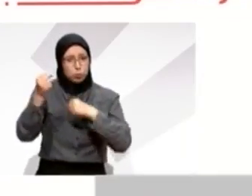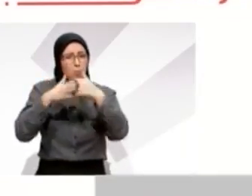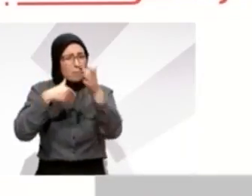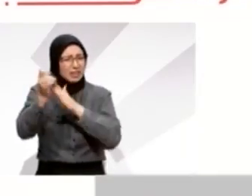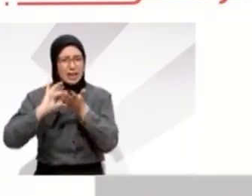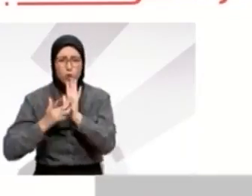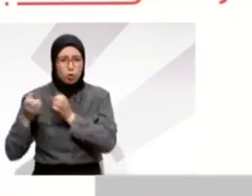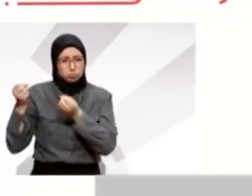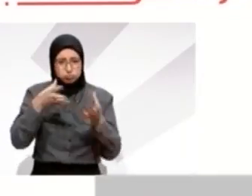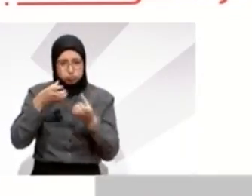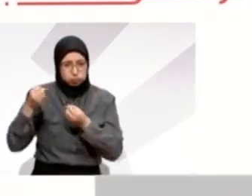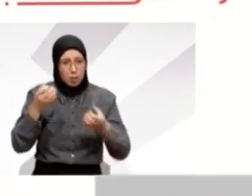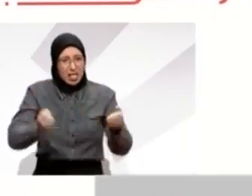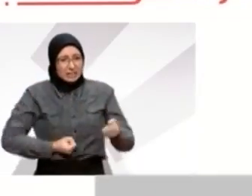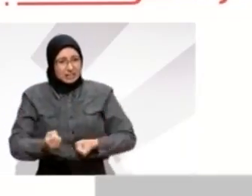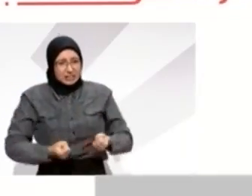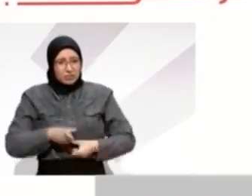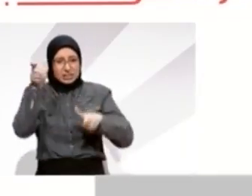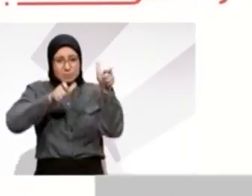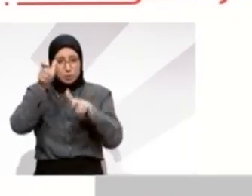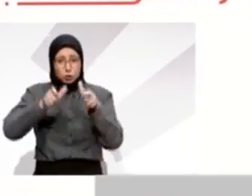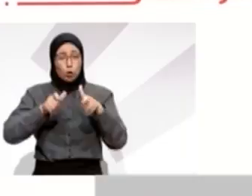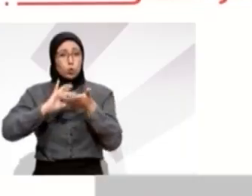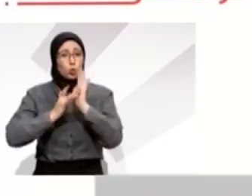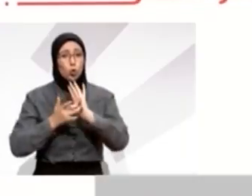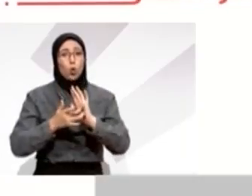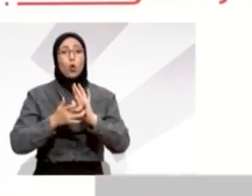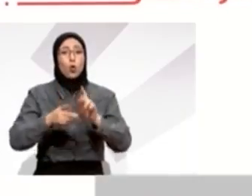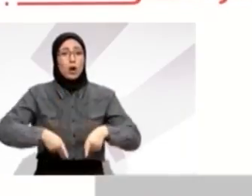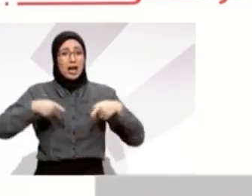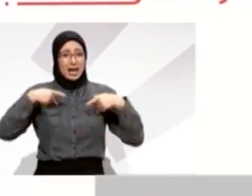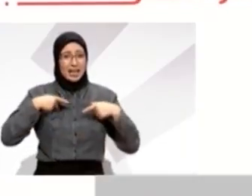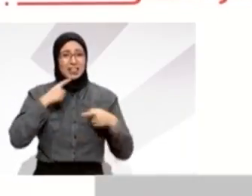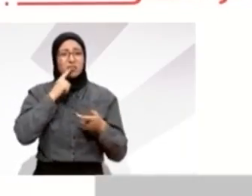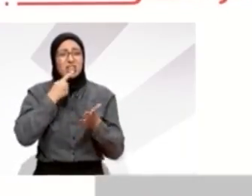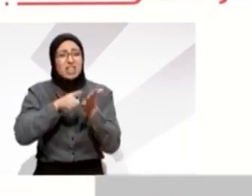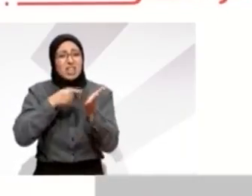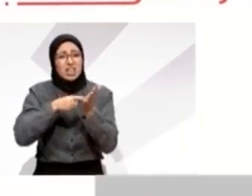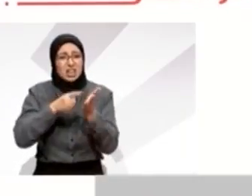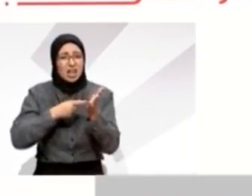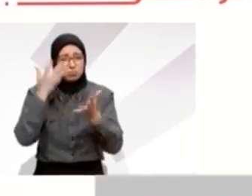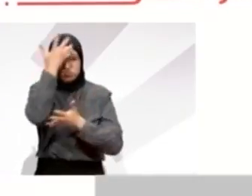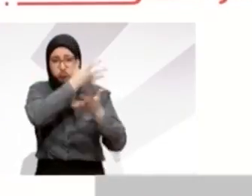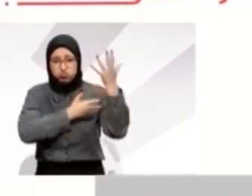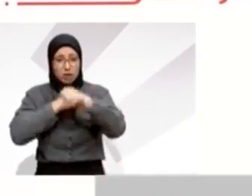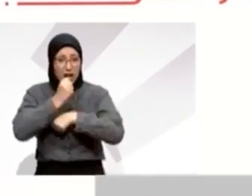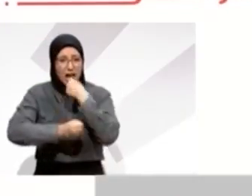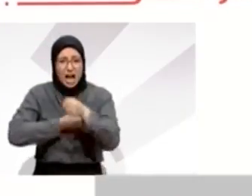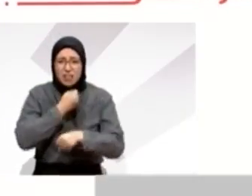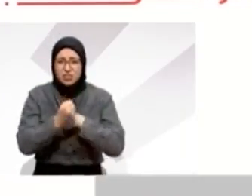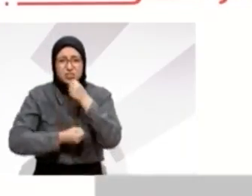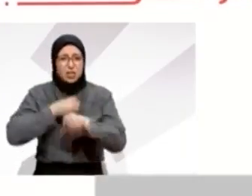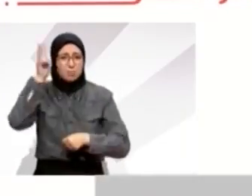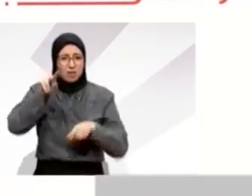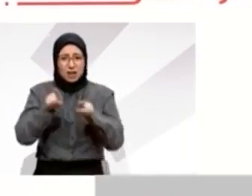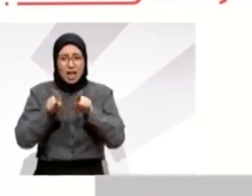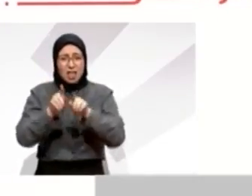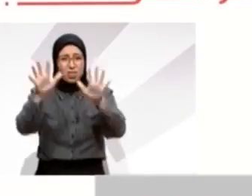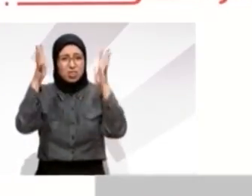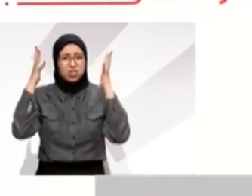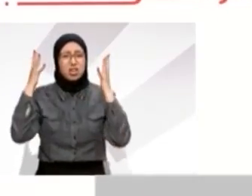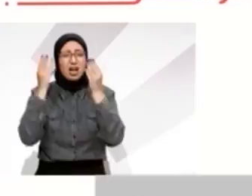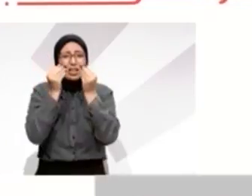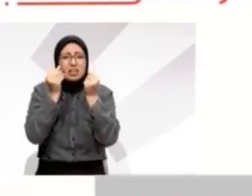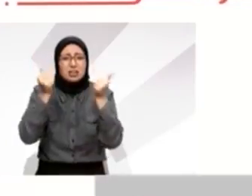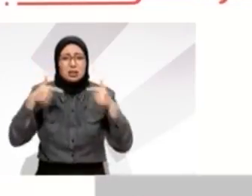وتطوير الخدمات الصحيه وتقريبها من المواطن الجنسي المهمه الذي يعيش تحت وطاه الارهاب البيئي